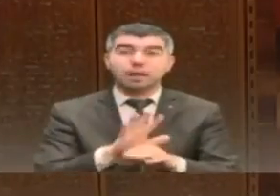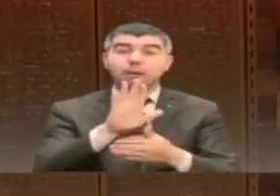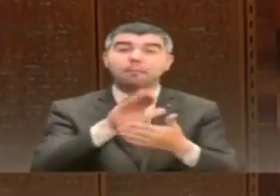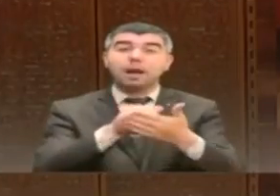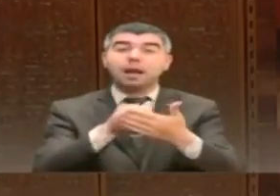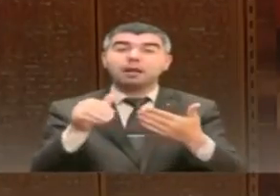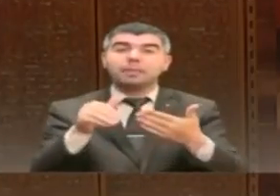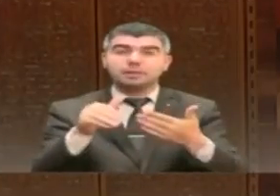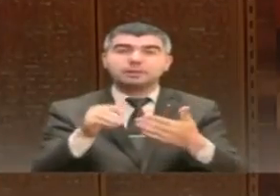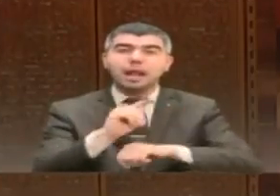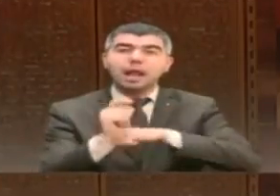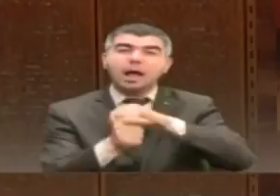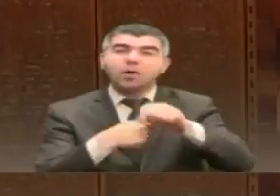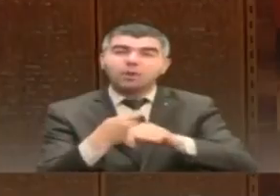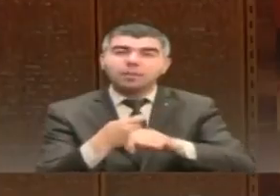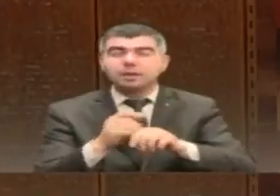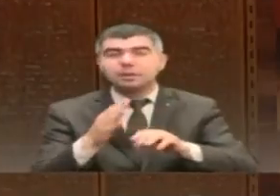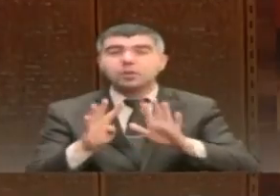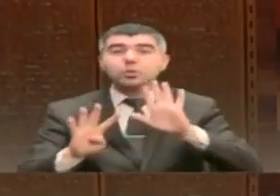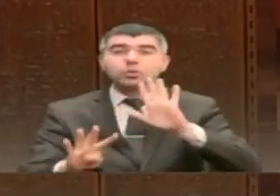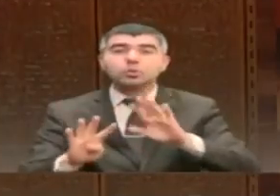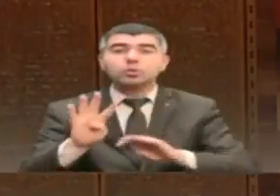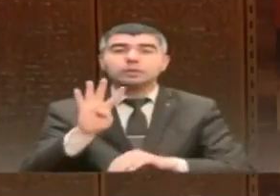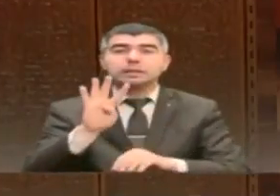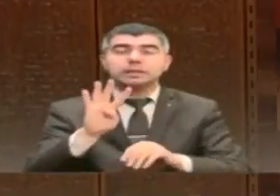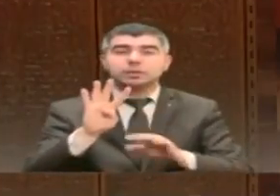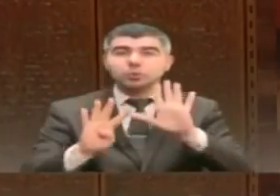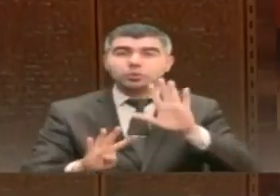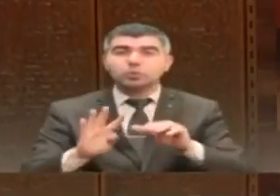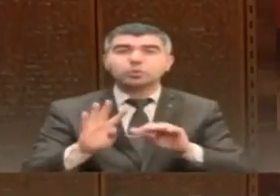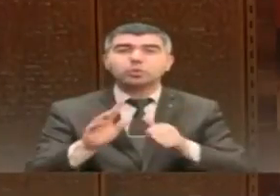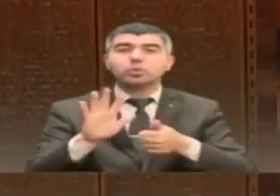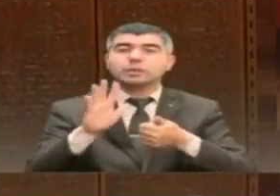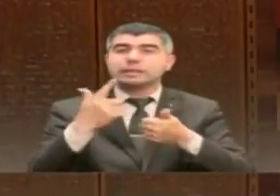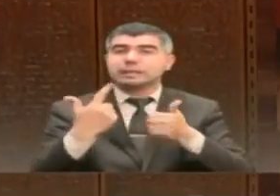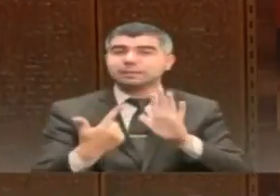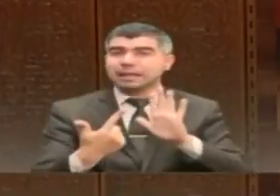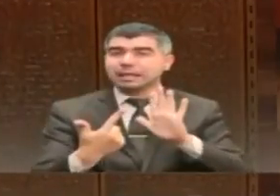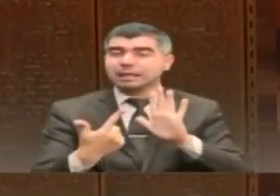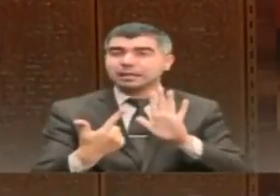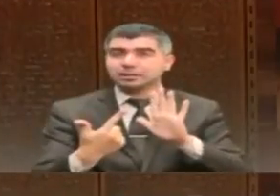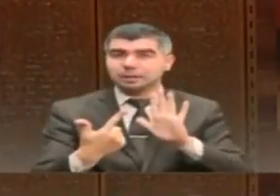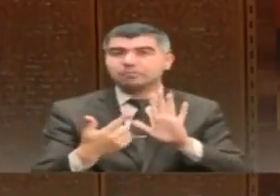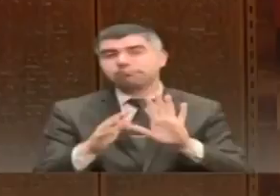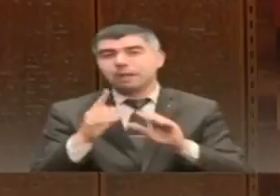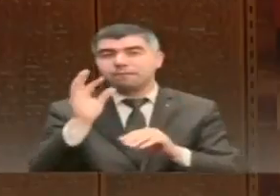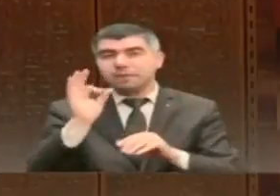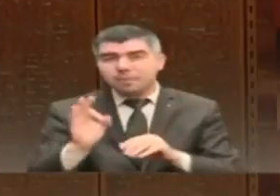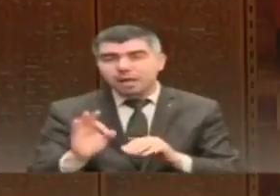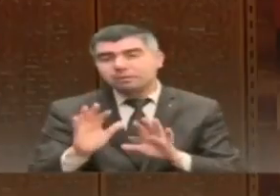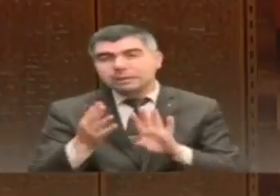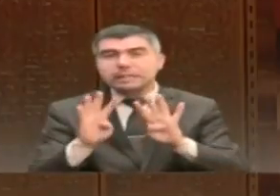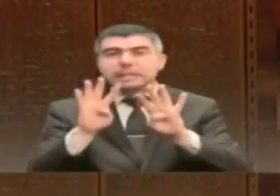الثاني. وصلنا ل 79% ديال تحقيق نسبة الولوج، وكان مقدر أننا نوصلوا واحد تقريبا